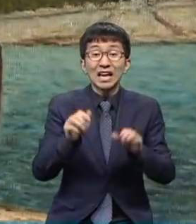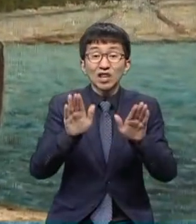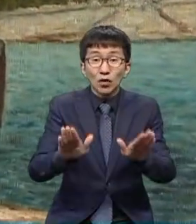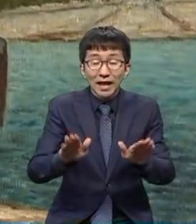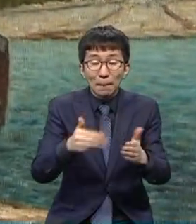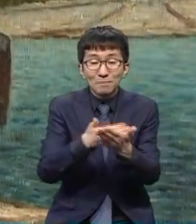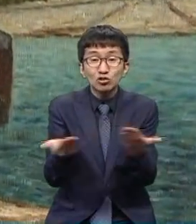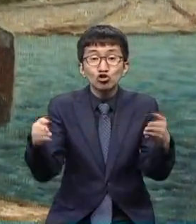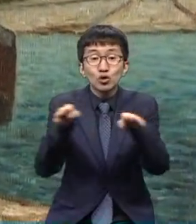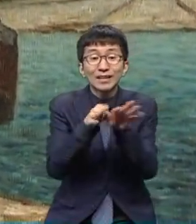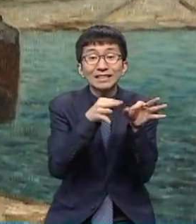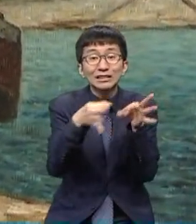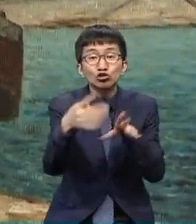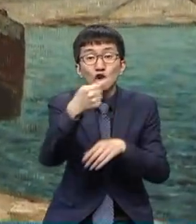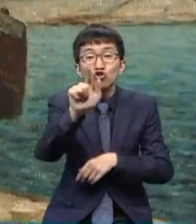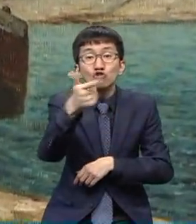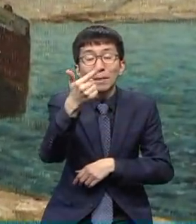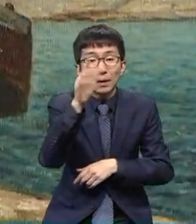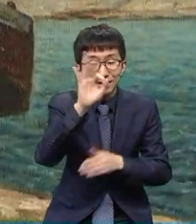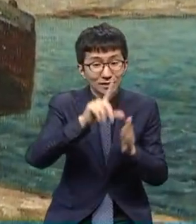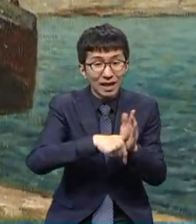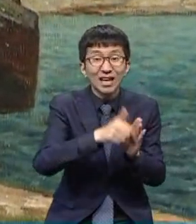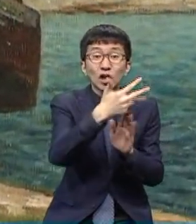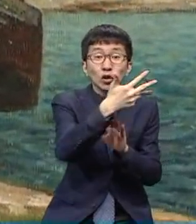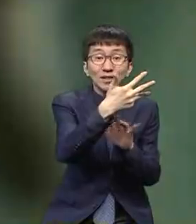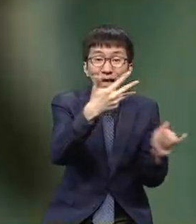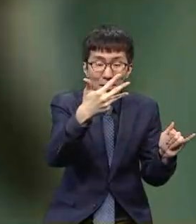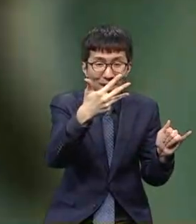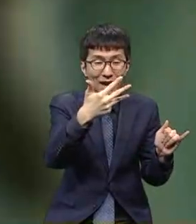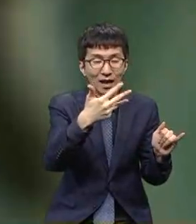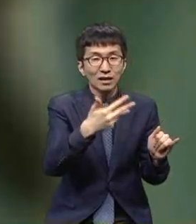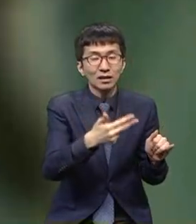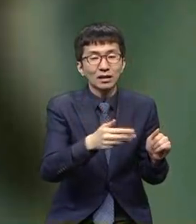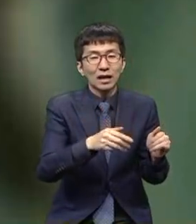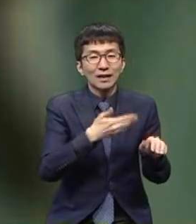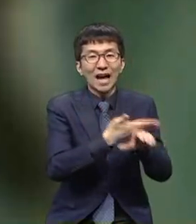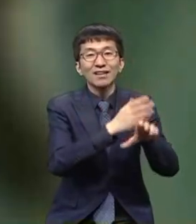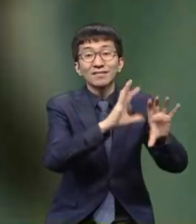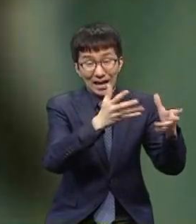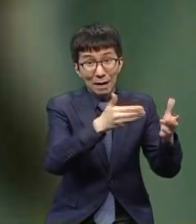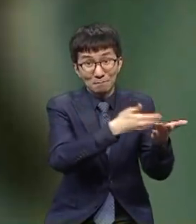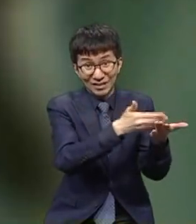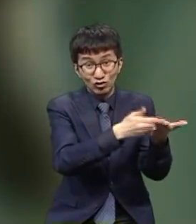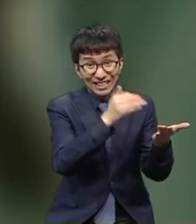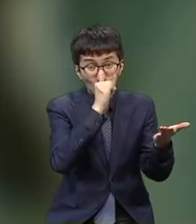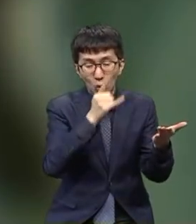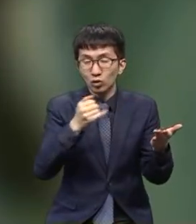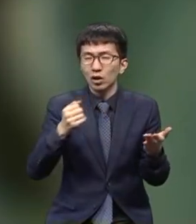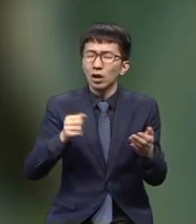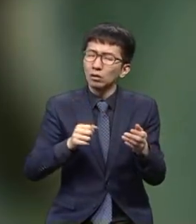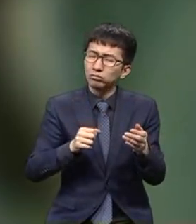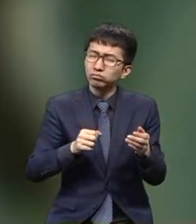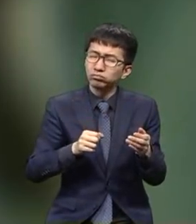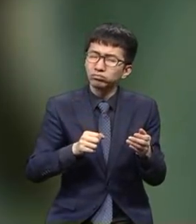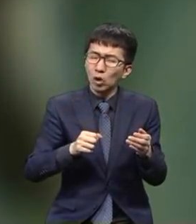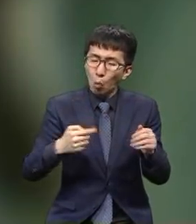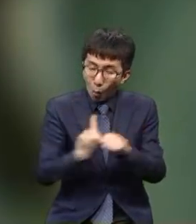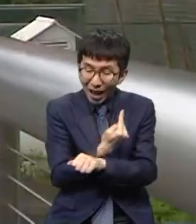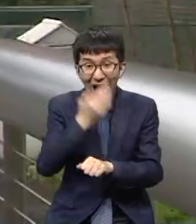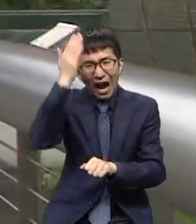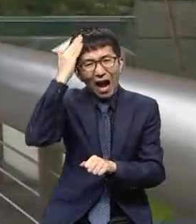발표한 1,600여 점은 8명의 서양 근현대 작가들의 작품을 제외하곤 모두 한국 작가